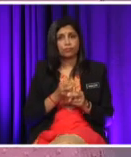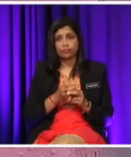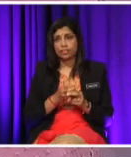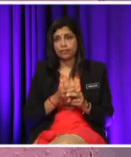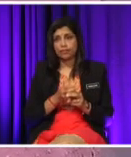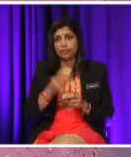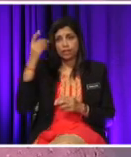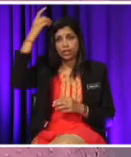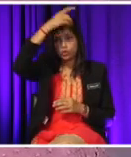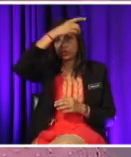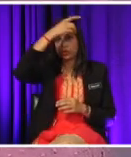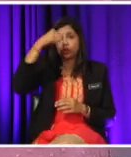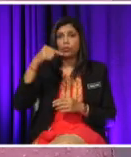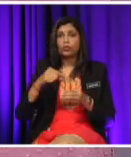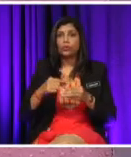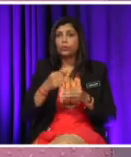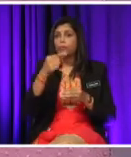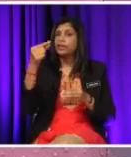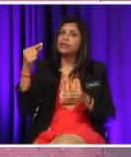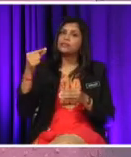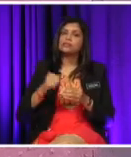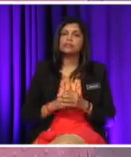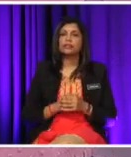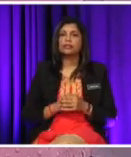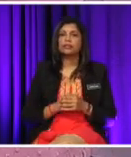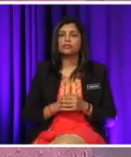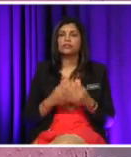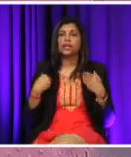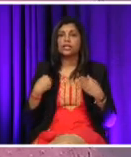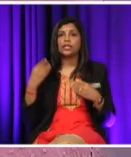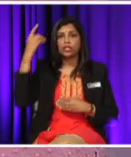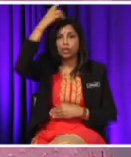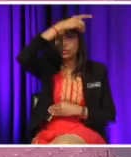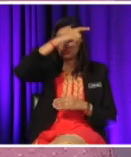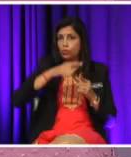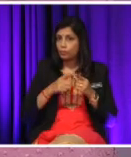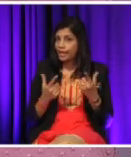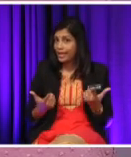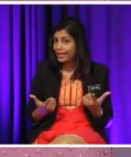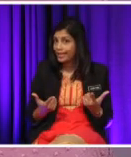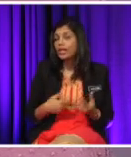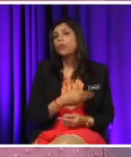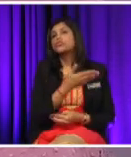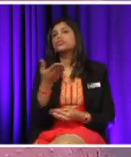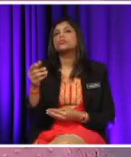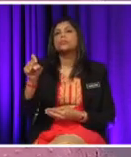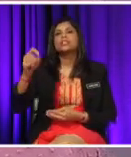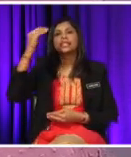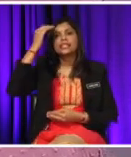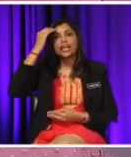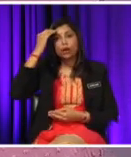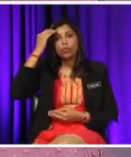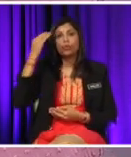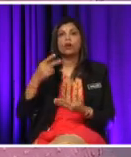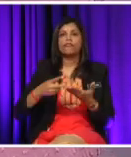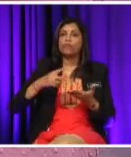hukum guys selain dapat dihukum gas tidak ada hukum Boy dan juga hukum gay reset Oke jadi murid-murid kita tahu lah kayak kaitan antara isi